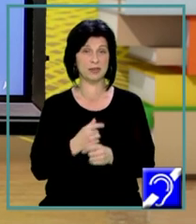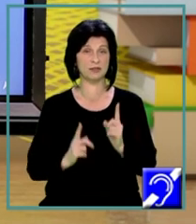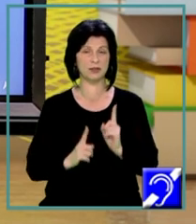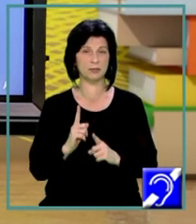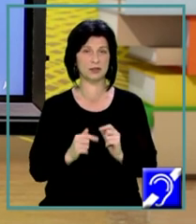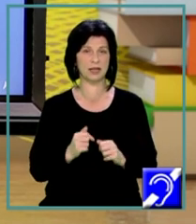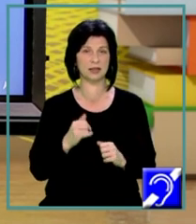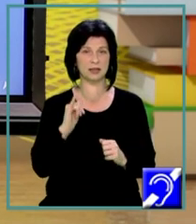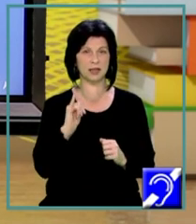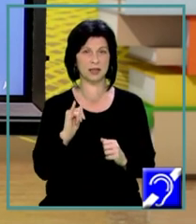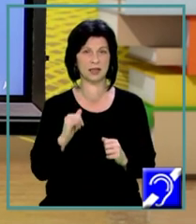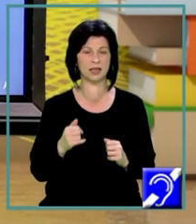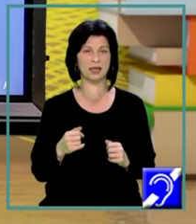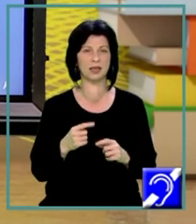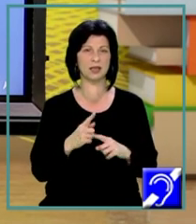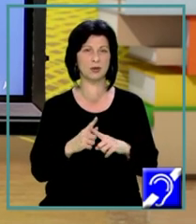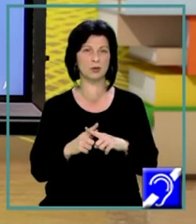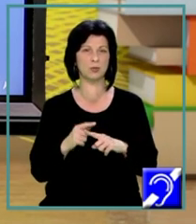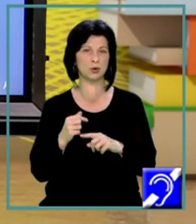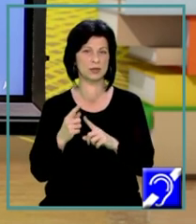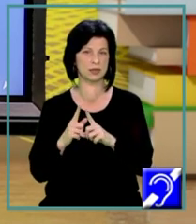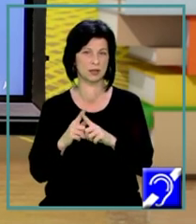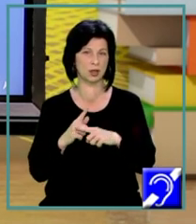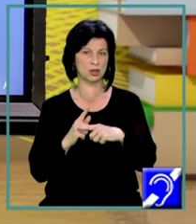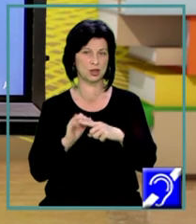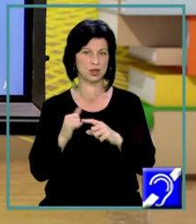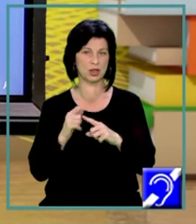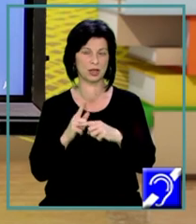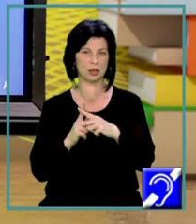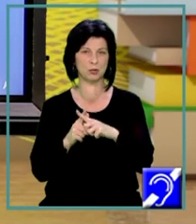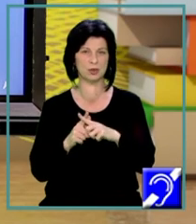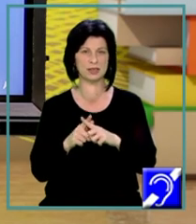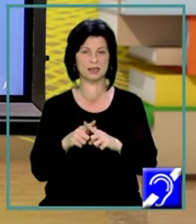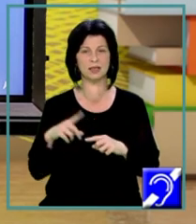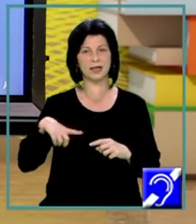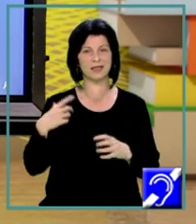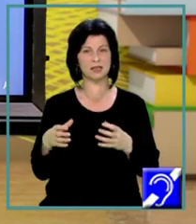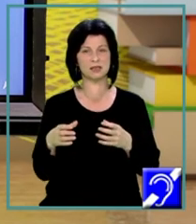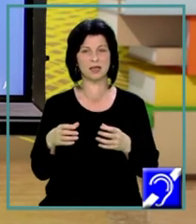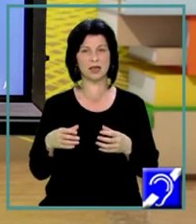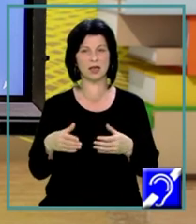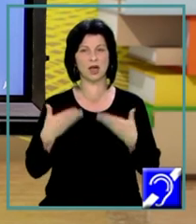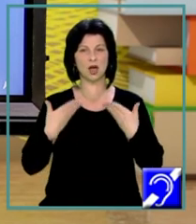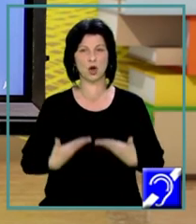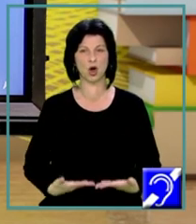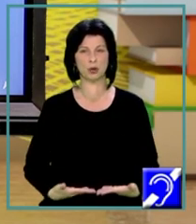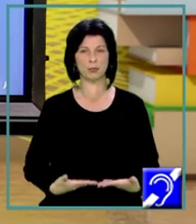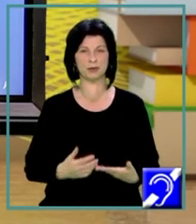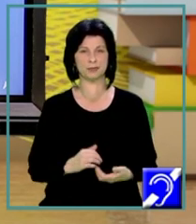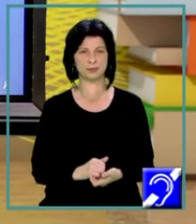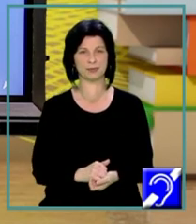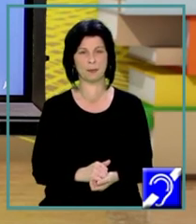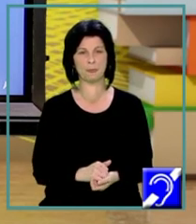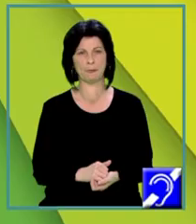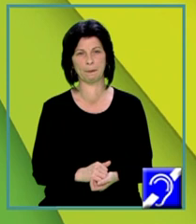corp doar aici alimente neutre este matricea e doi inversă unei Matrice există doar dacă detergentul